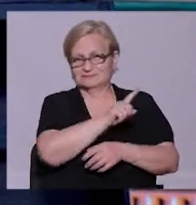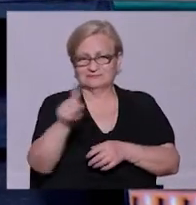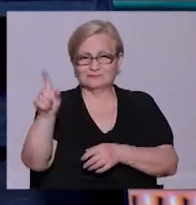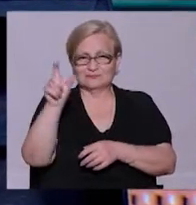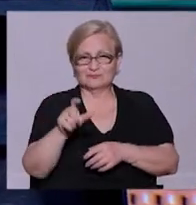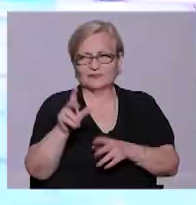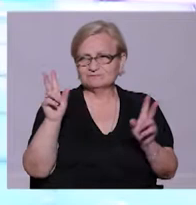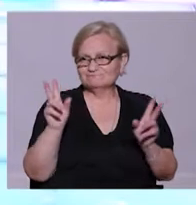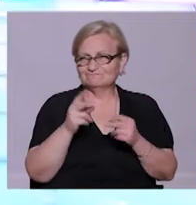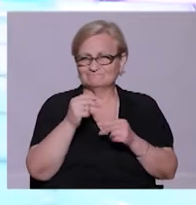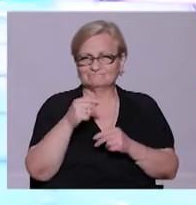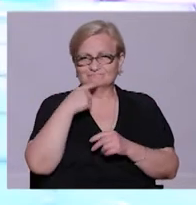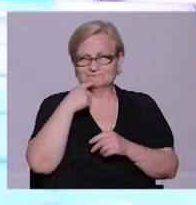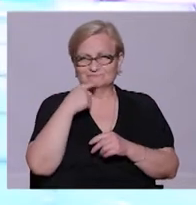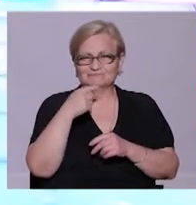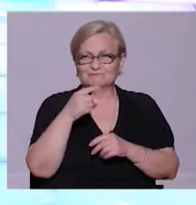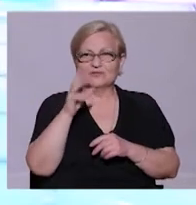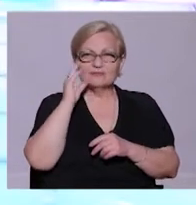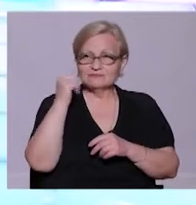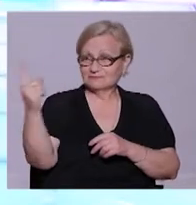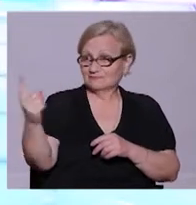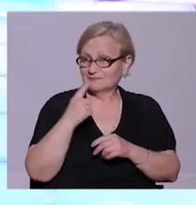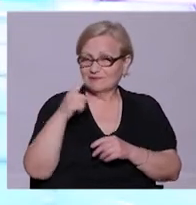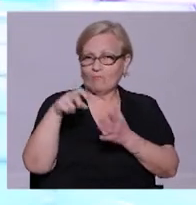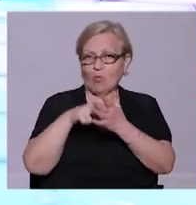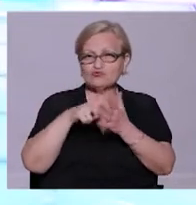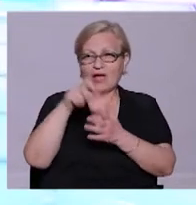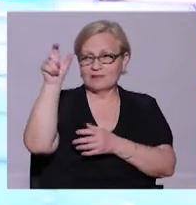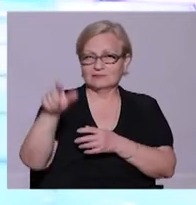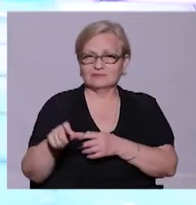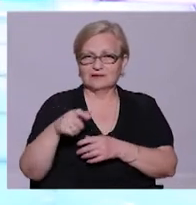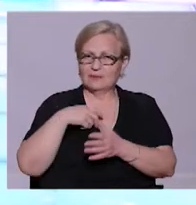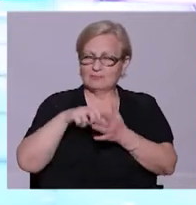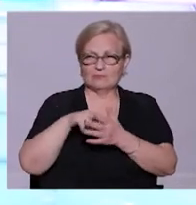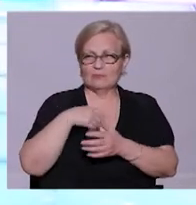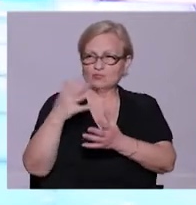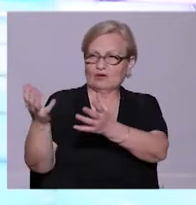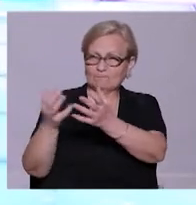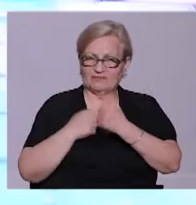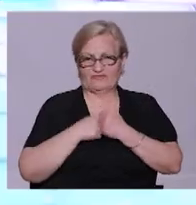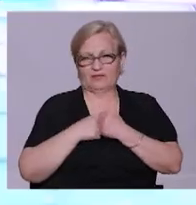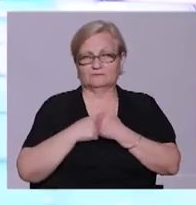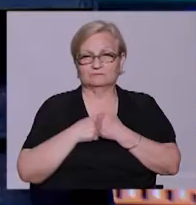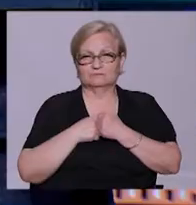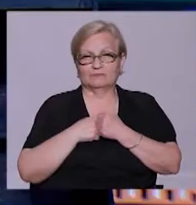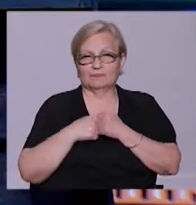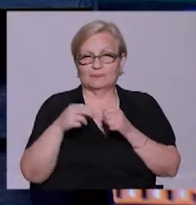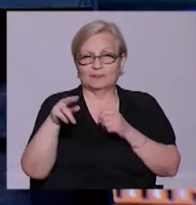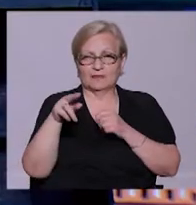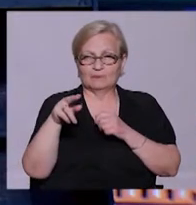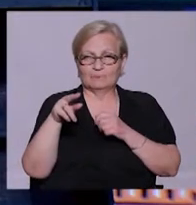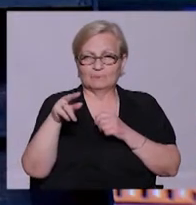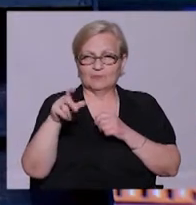ბედმა გამიხიმა. სწორედ მაშინ გამოჩნდა ფოსტალიონი, როცა აუცილებლად წერილი უნდა მივიღო. პეპი